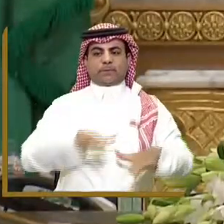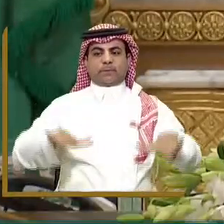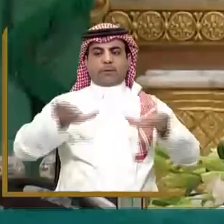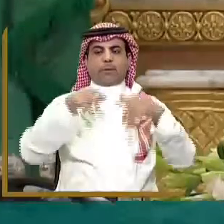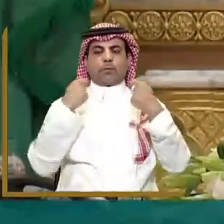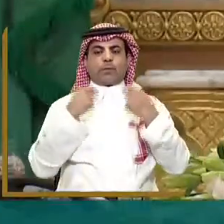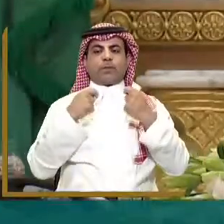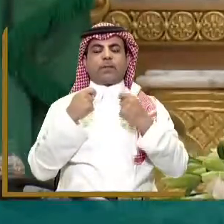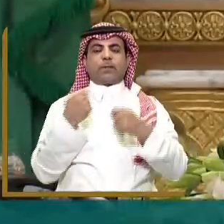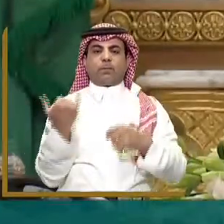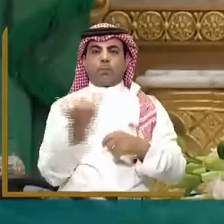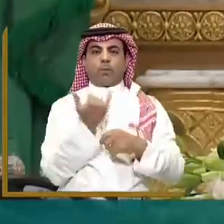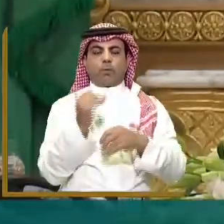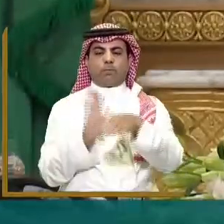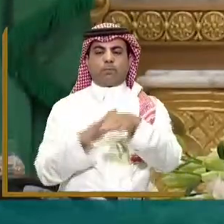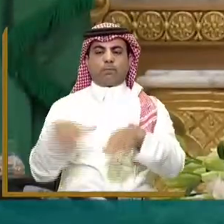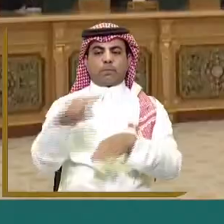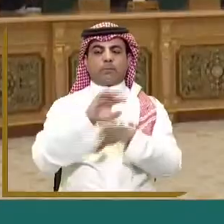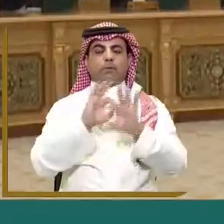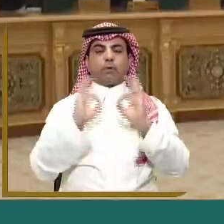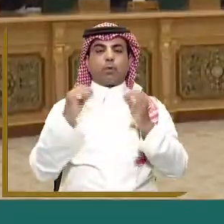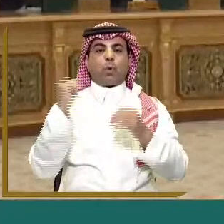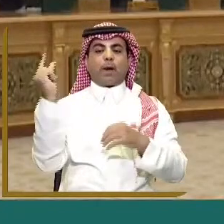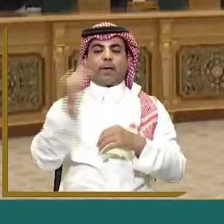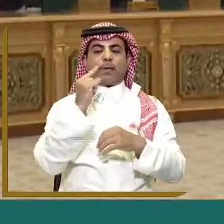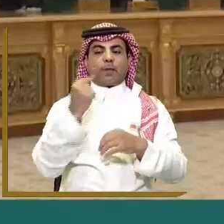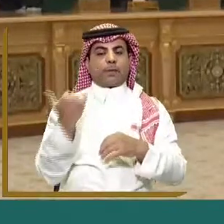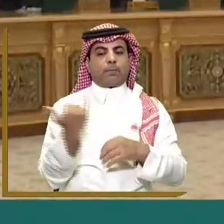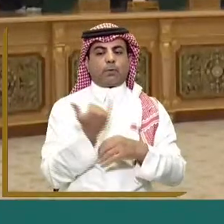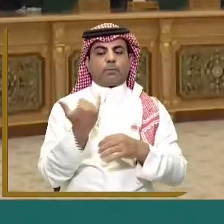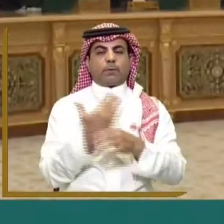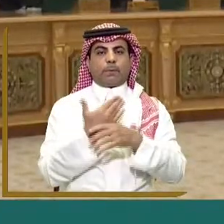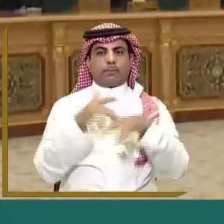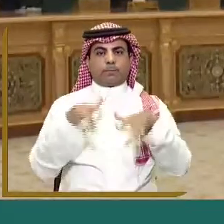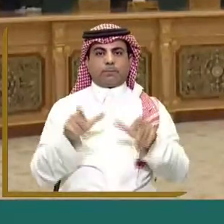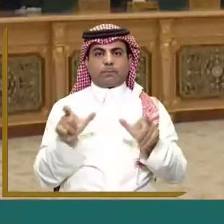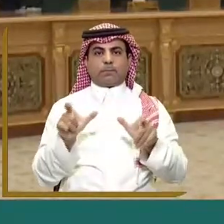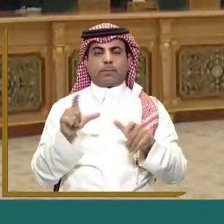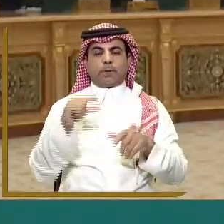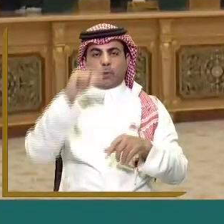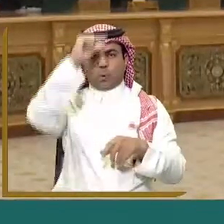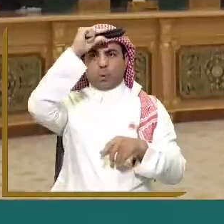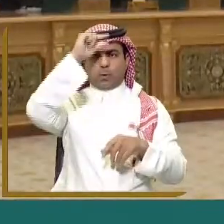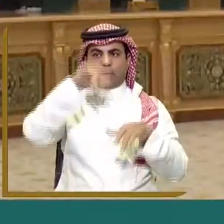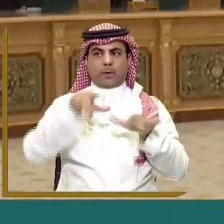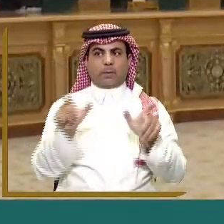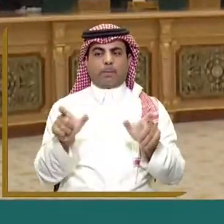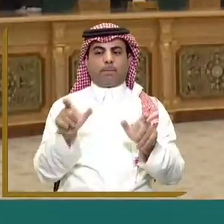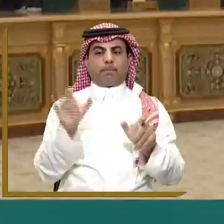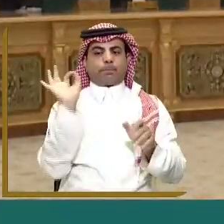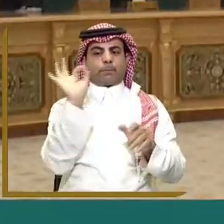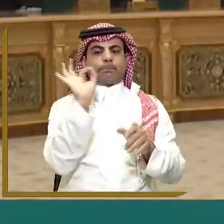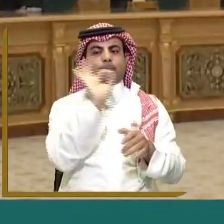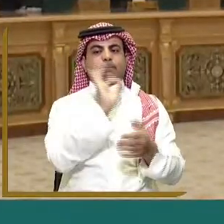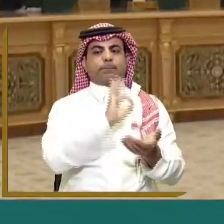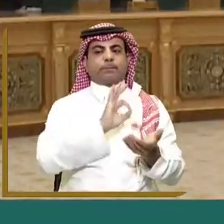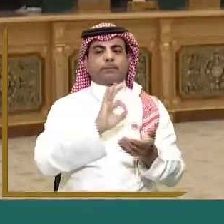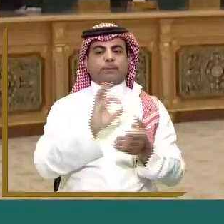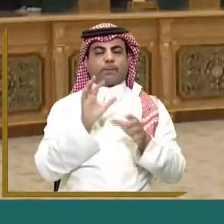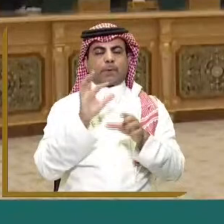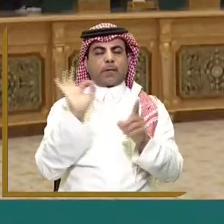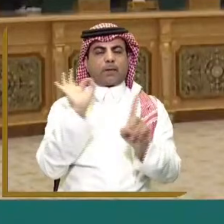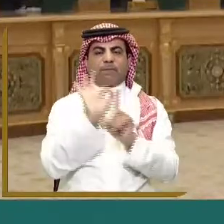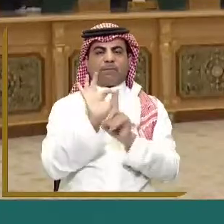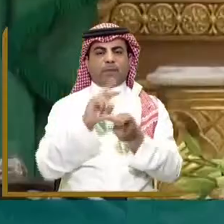برئاسة خادم الحرمين الشريفين، مجلس الوزراء يشدد على ضرورة تحرك المجتمع الدولي لوضع حد لسلوك ميليشيا الحوثي